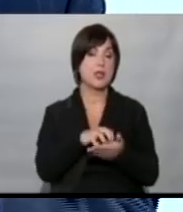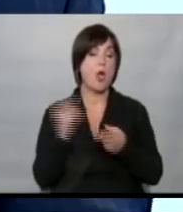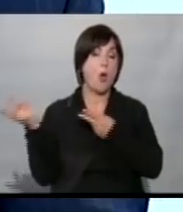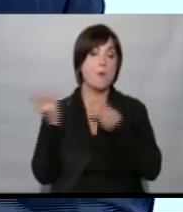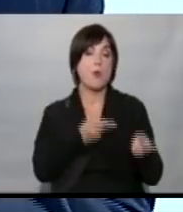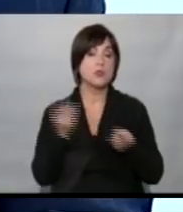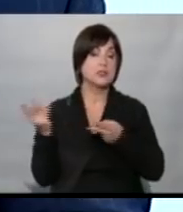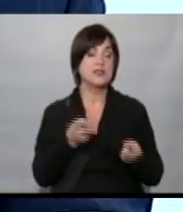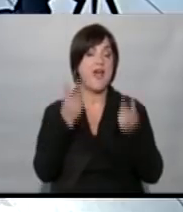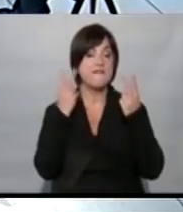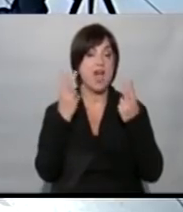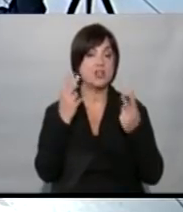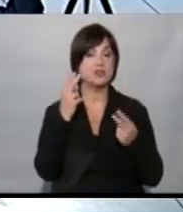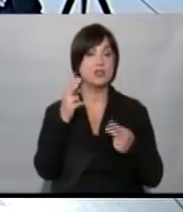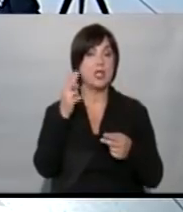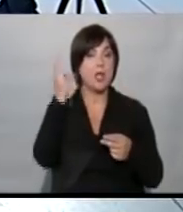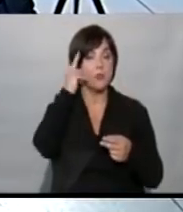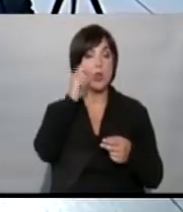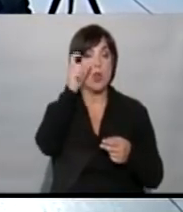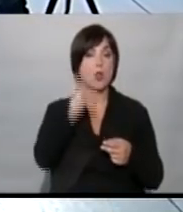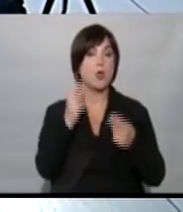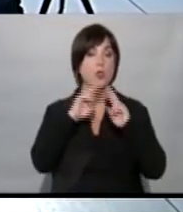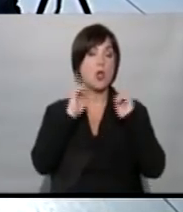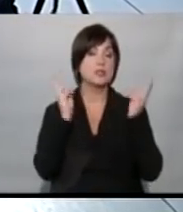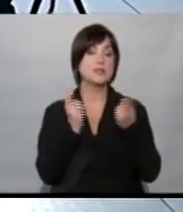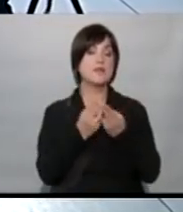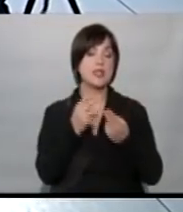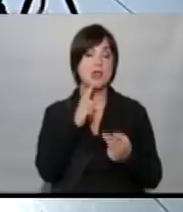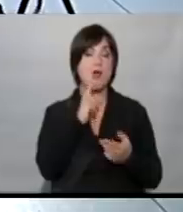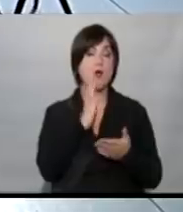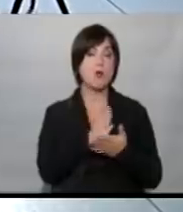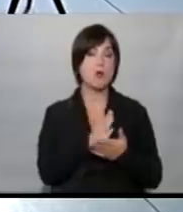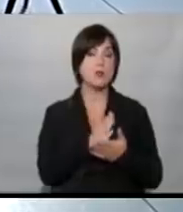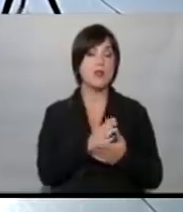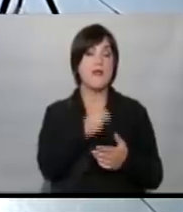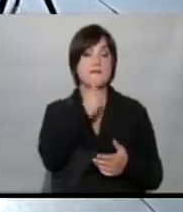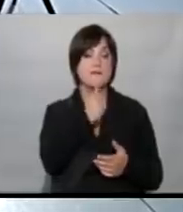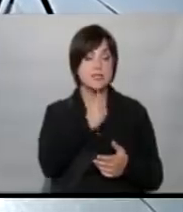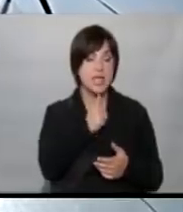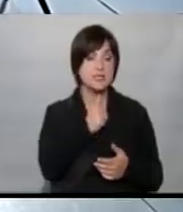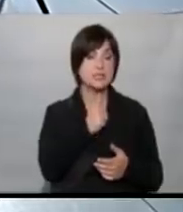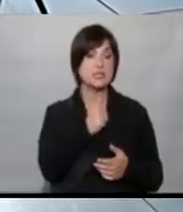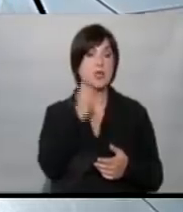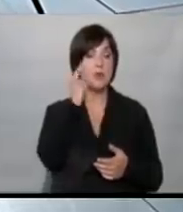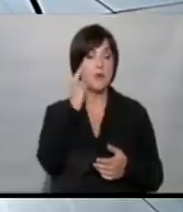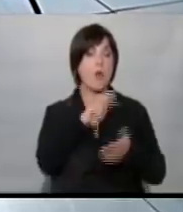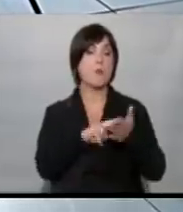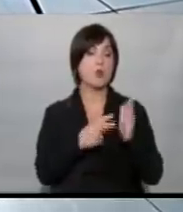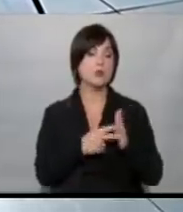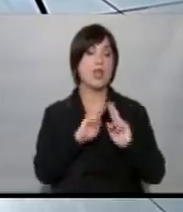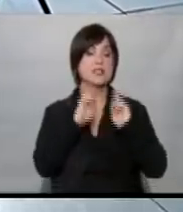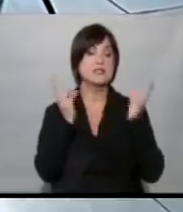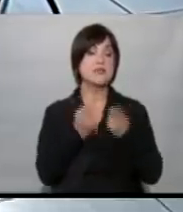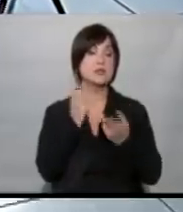на важни државници од светот, многу релевантна држава која и финансиски, и морално, и политички светот